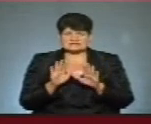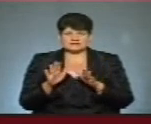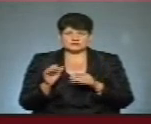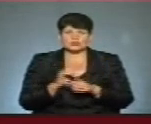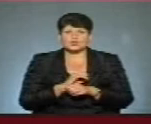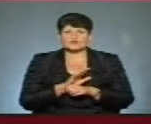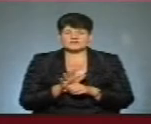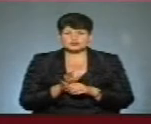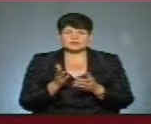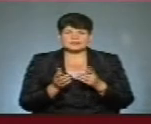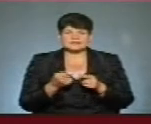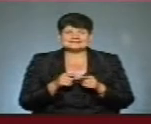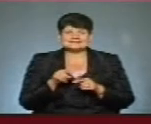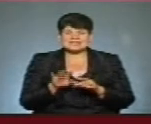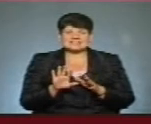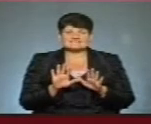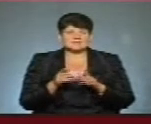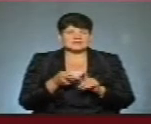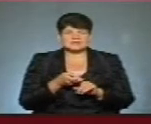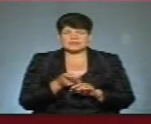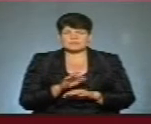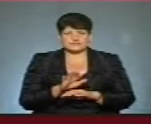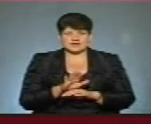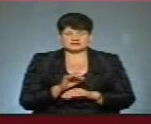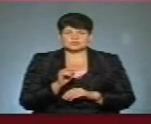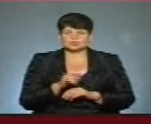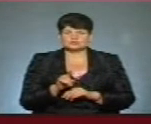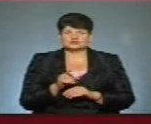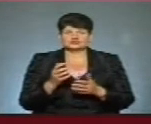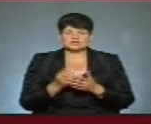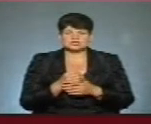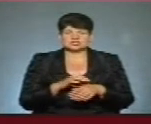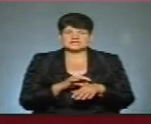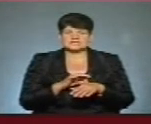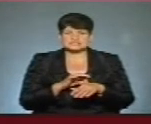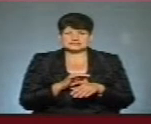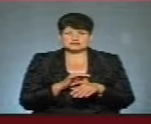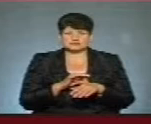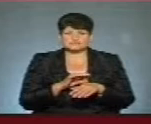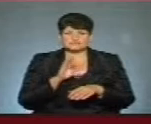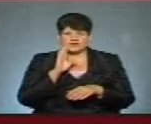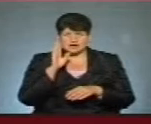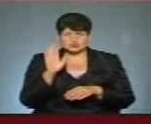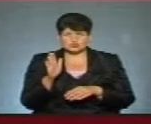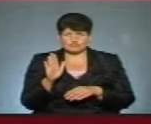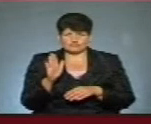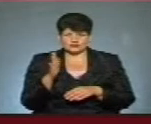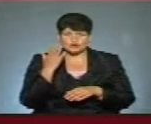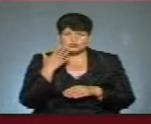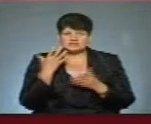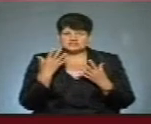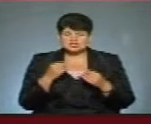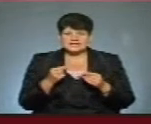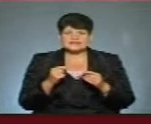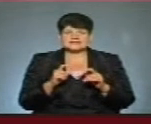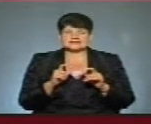ковіду. Але цей випадок не пов'язаний, тому що знайшли тіло підопічного вранці у вівторок, коли ще заклад не